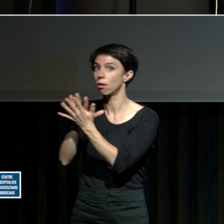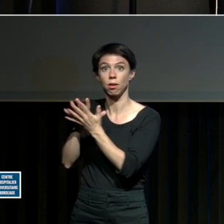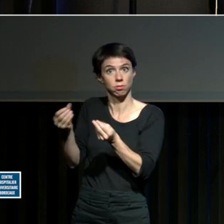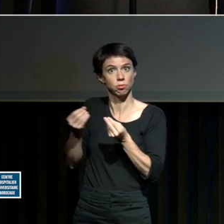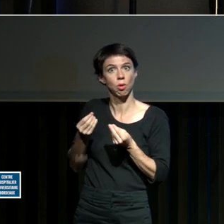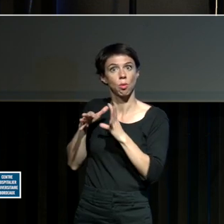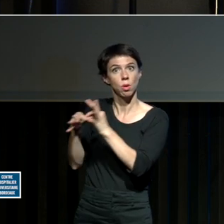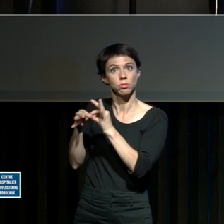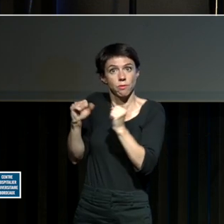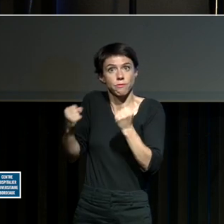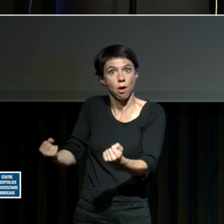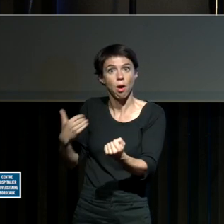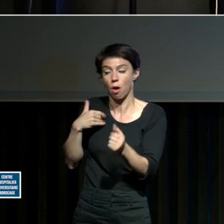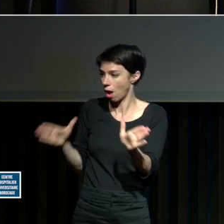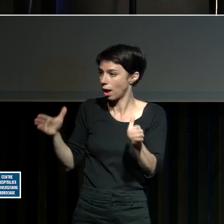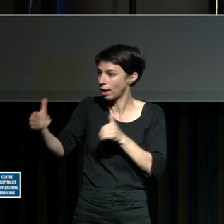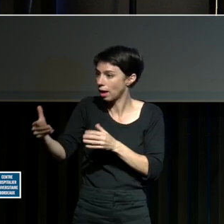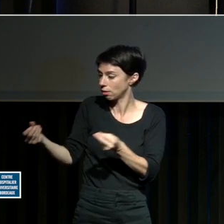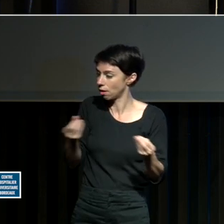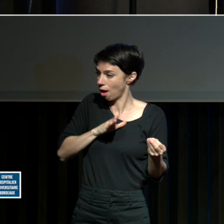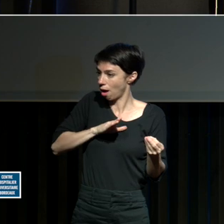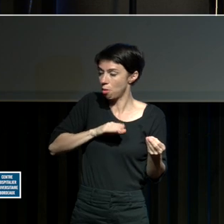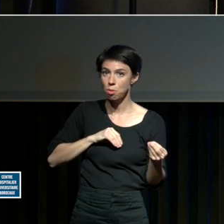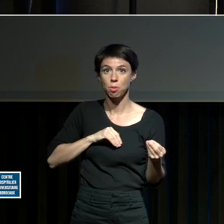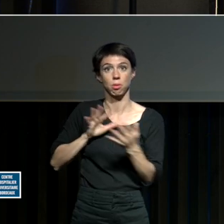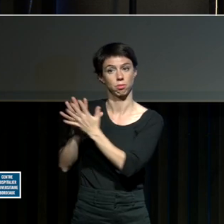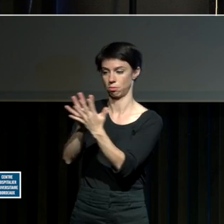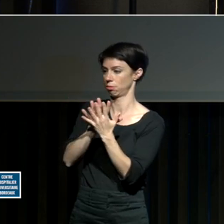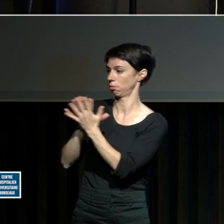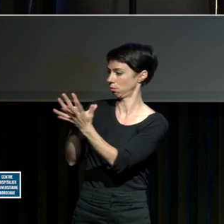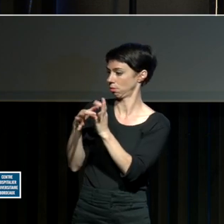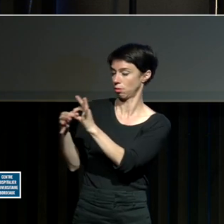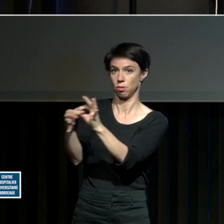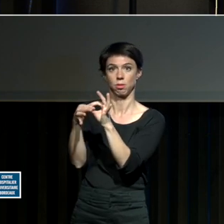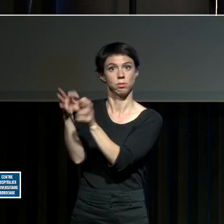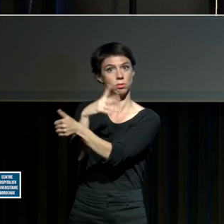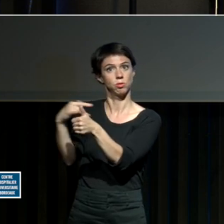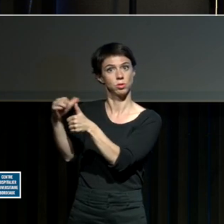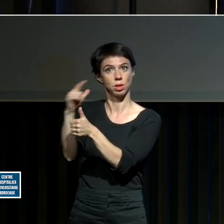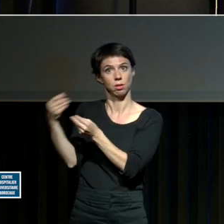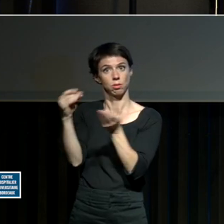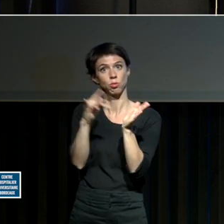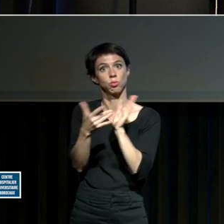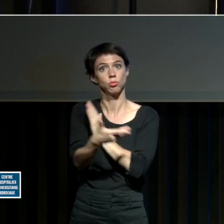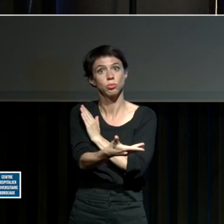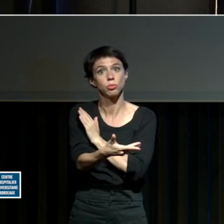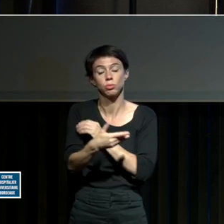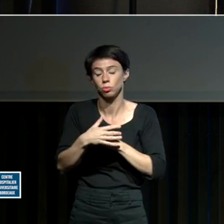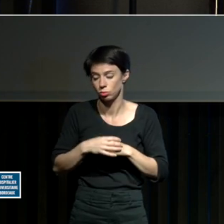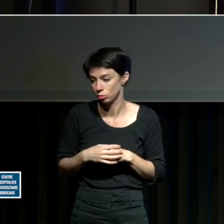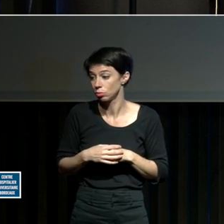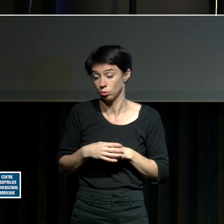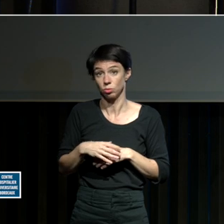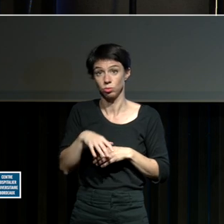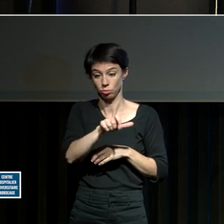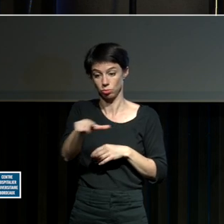très fortes, et un cadre rassurant, finalement, de relations sociales. Et pour certains